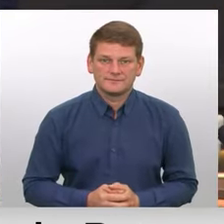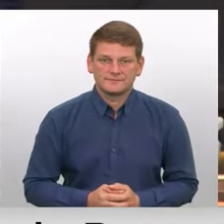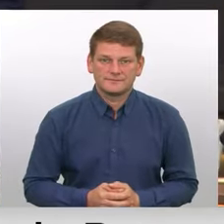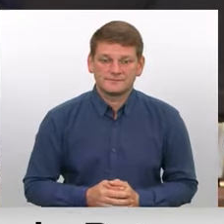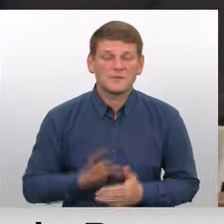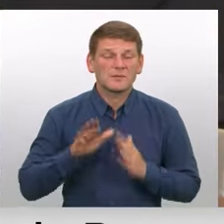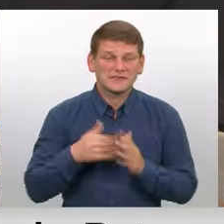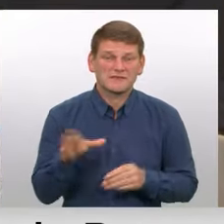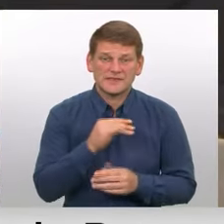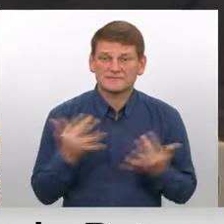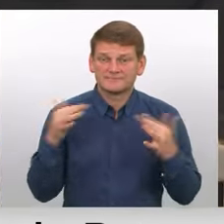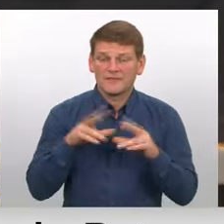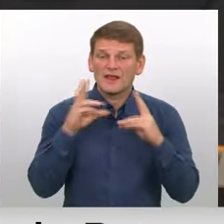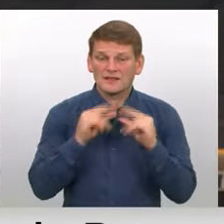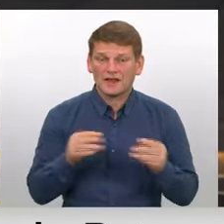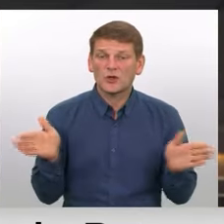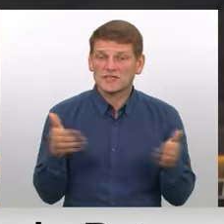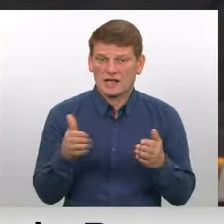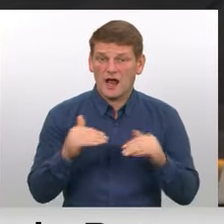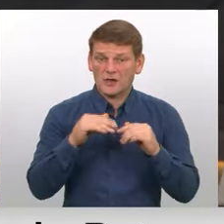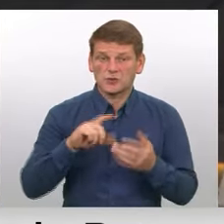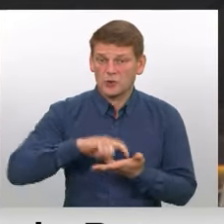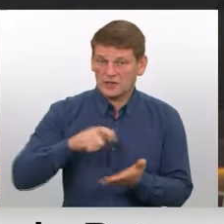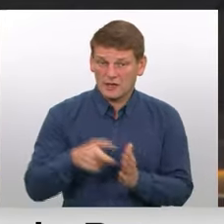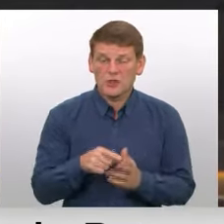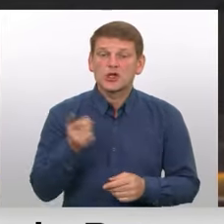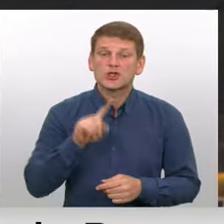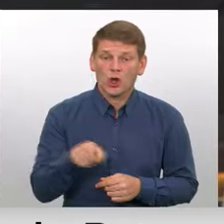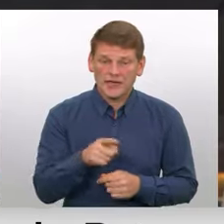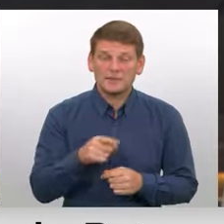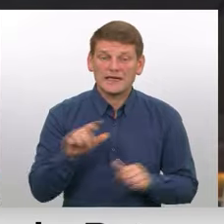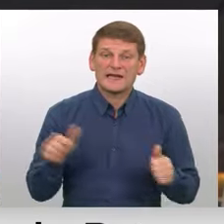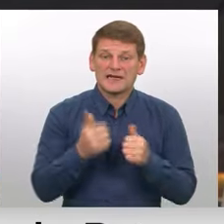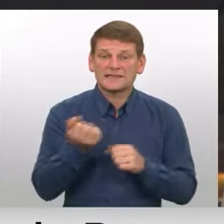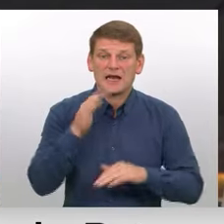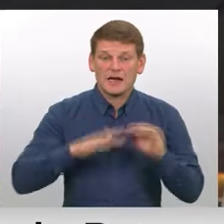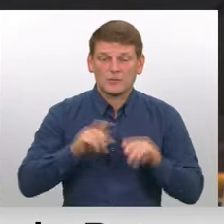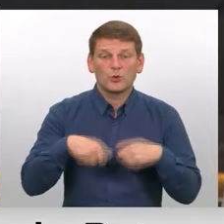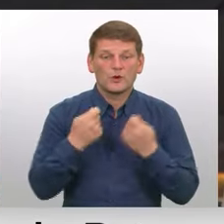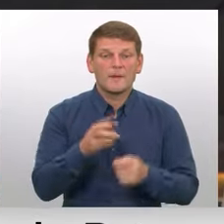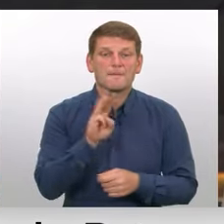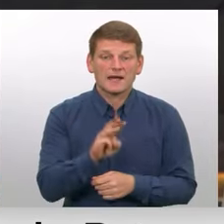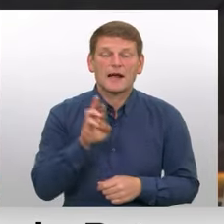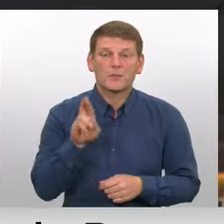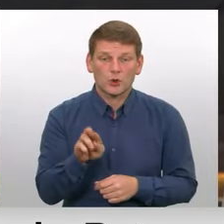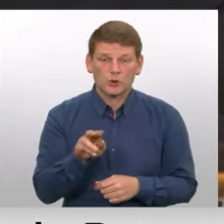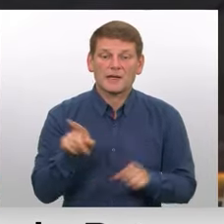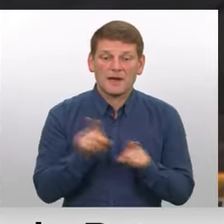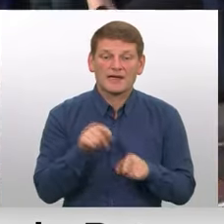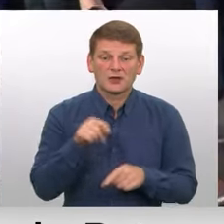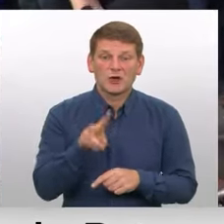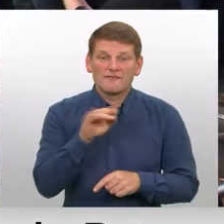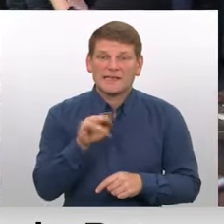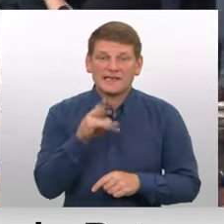Pēc tam visi pulcējās NATO sanāksim telpā, un Jels Stoltenbergs reizē ar āmatu nodeva Markam Rutem arī šo te